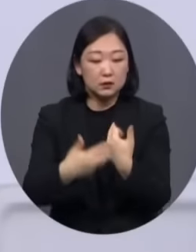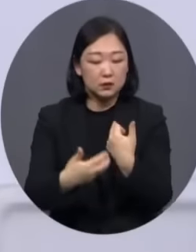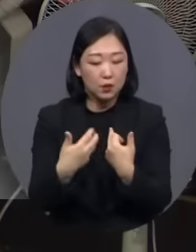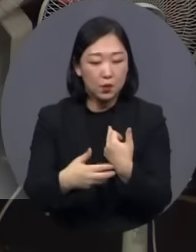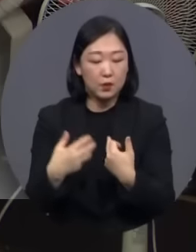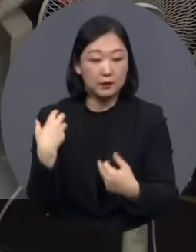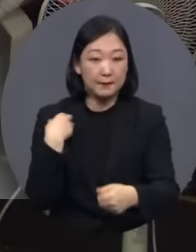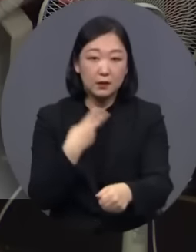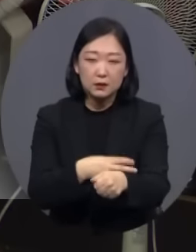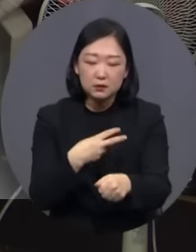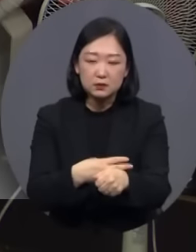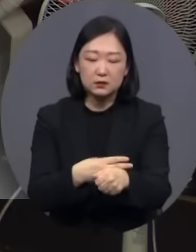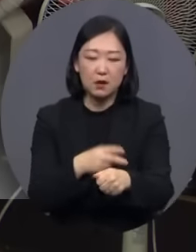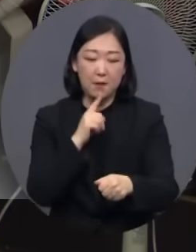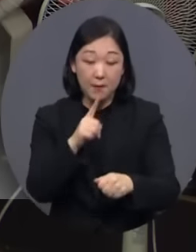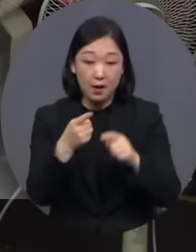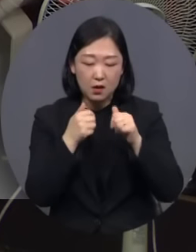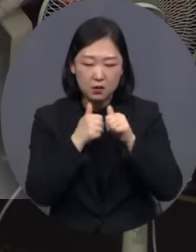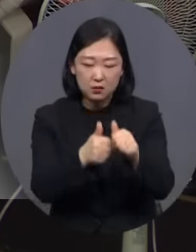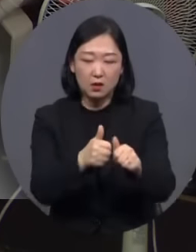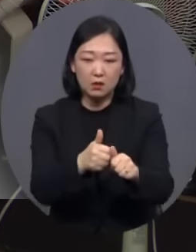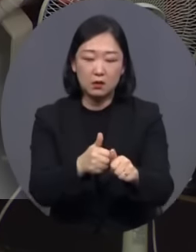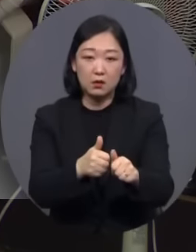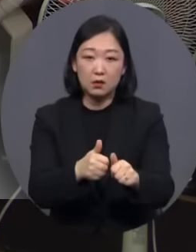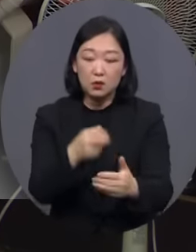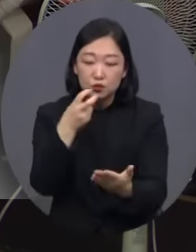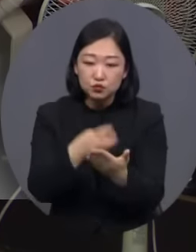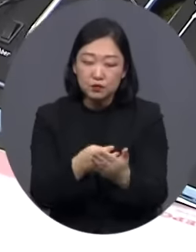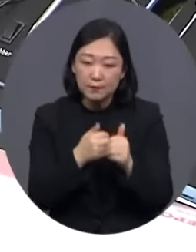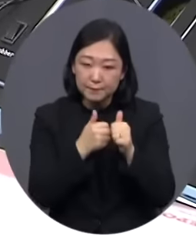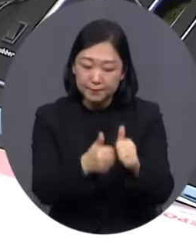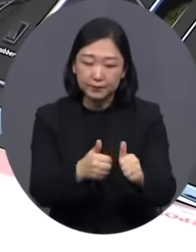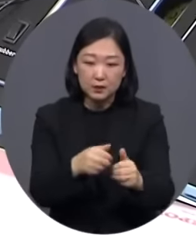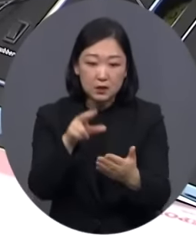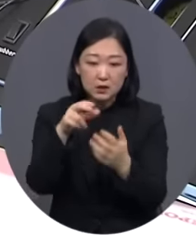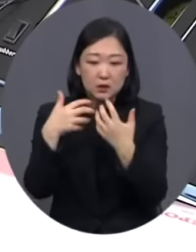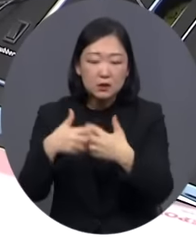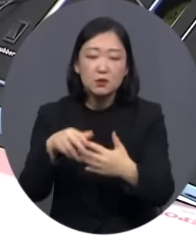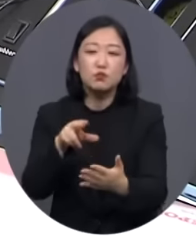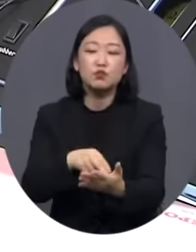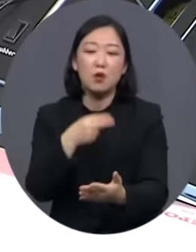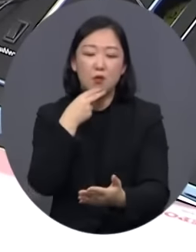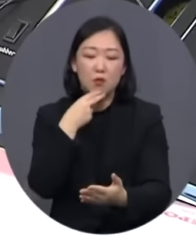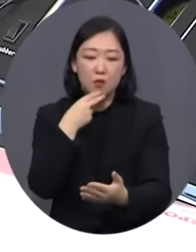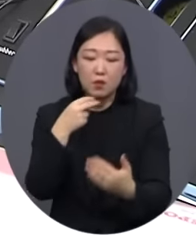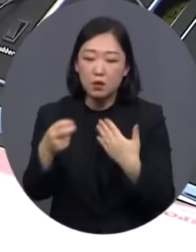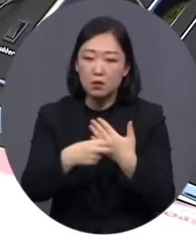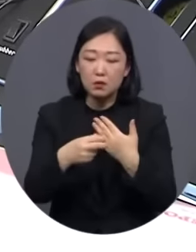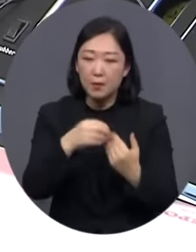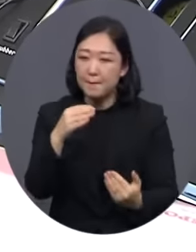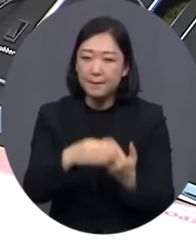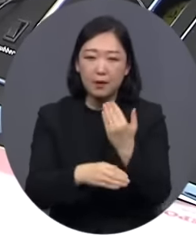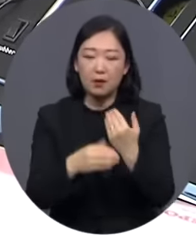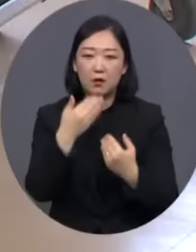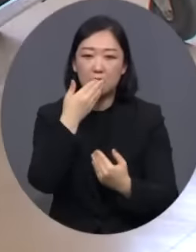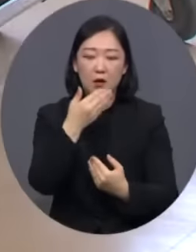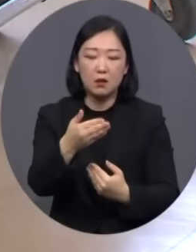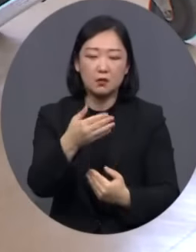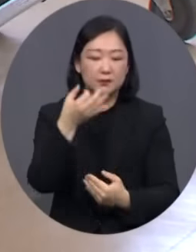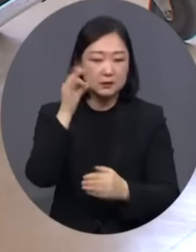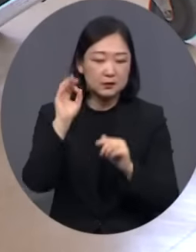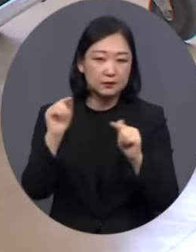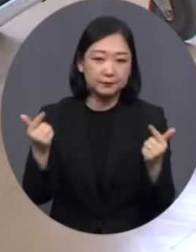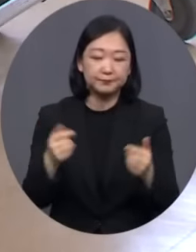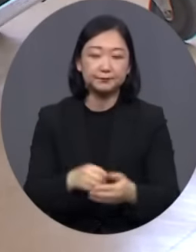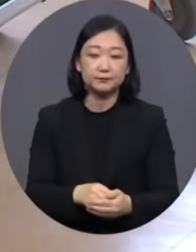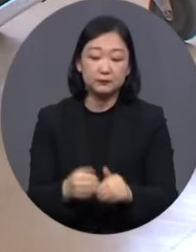판단에 따라 매뉴얼대로 치료했고 장비에도 이상이 없는 것으로 확인했다며 의료사고 가능성은 부인했습니다. 한편